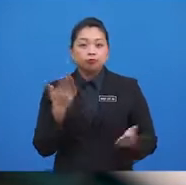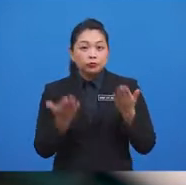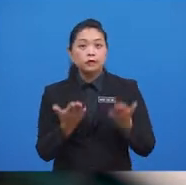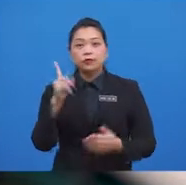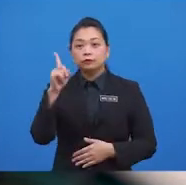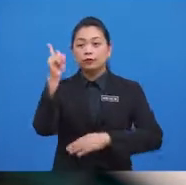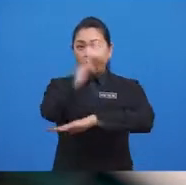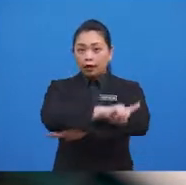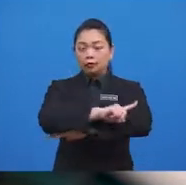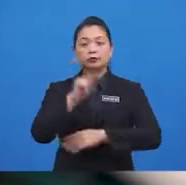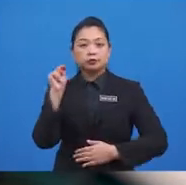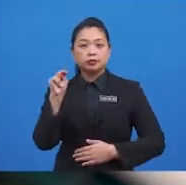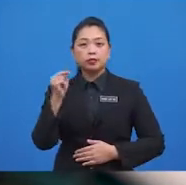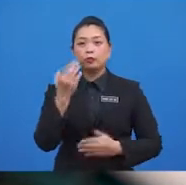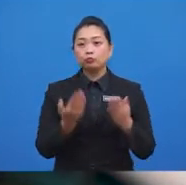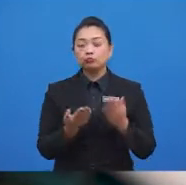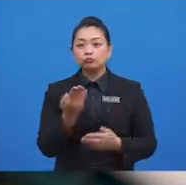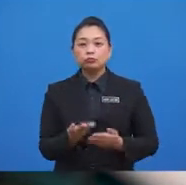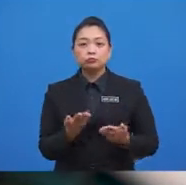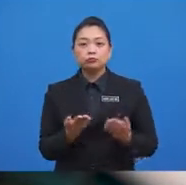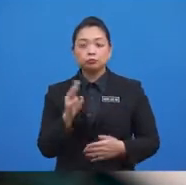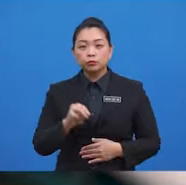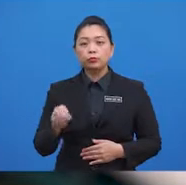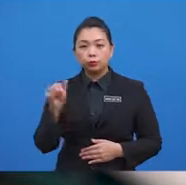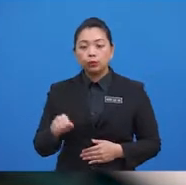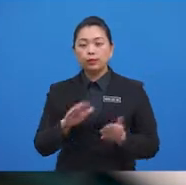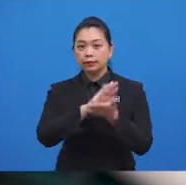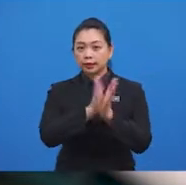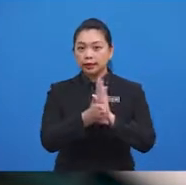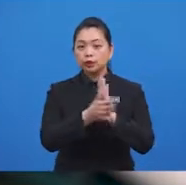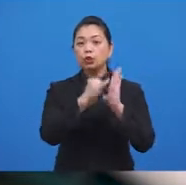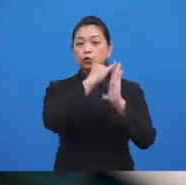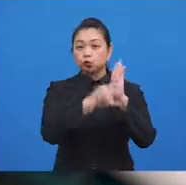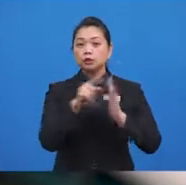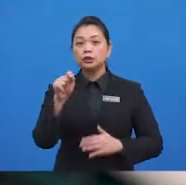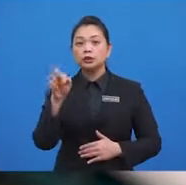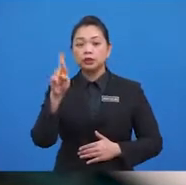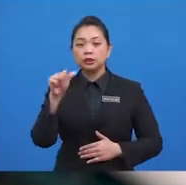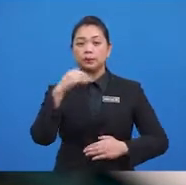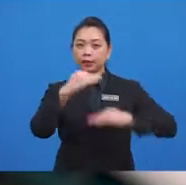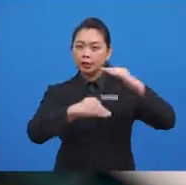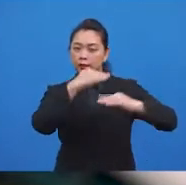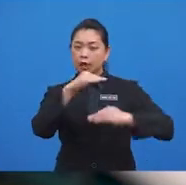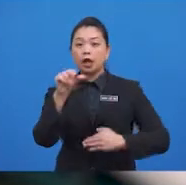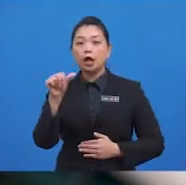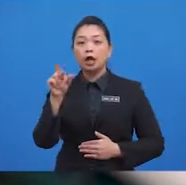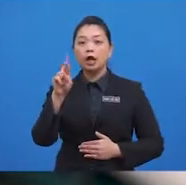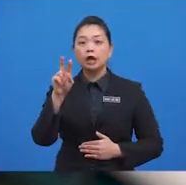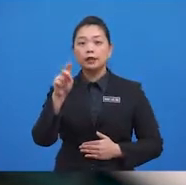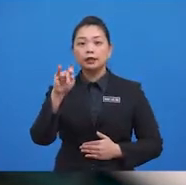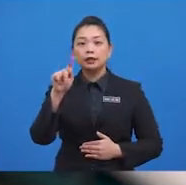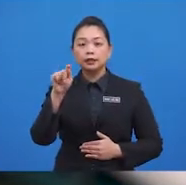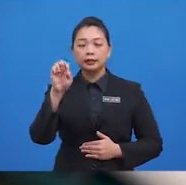hari nanti, murid-murid bakal menjadi seorang jurutera binaan, arkitek, malah mungkin